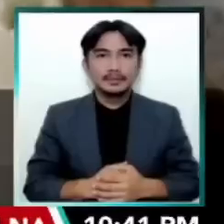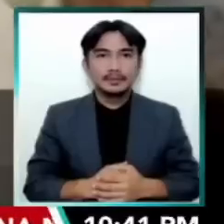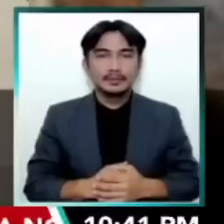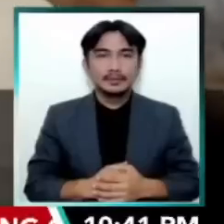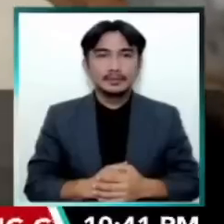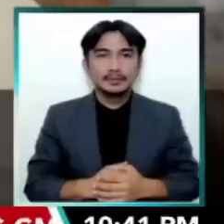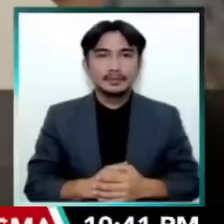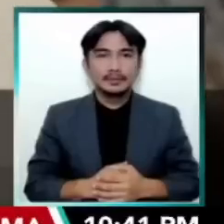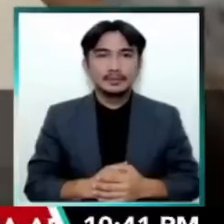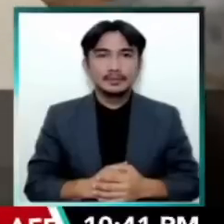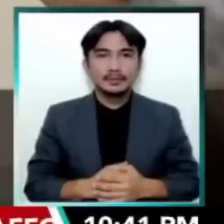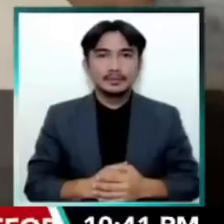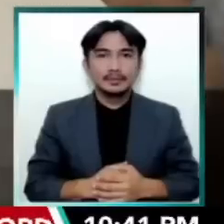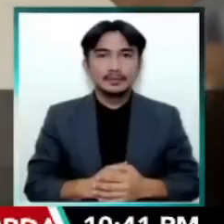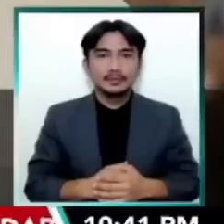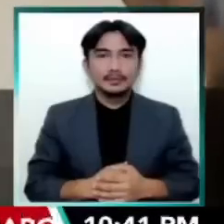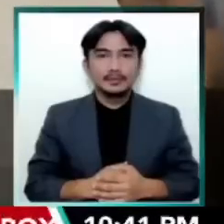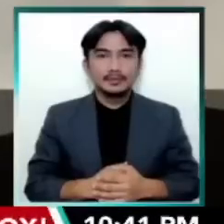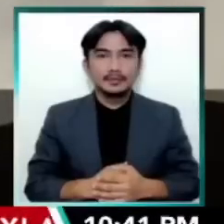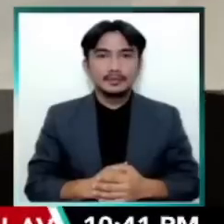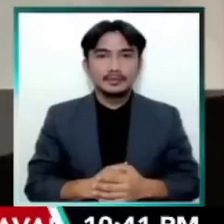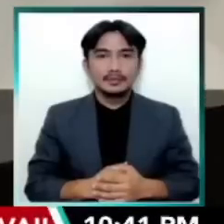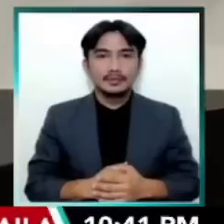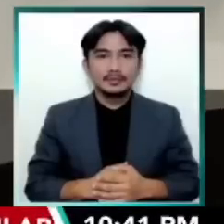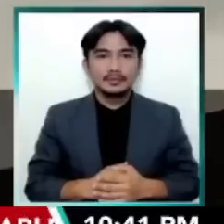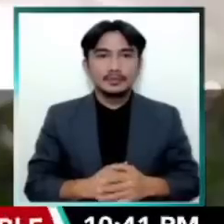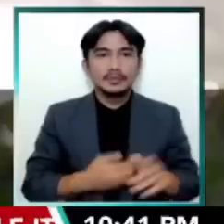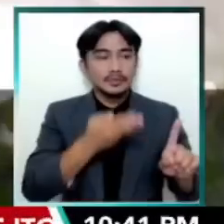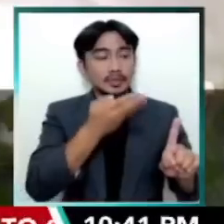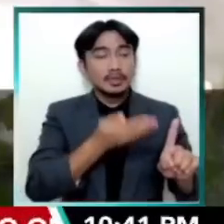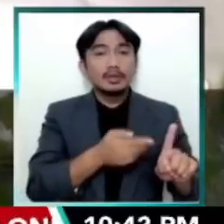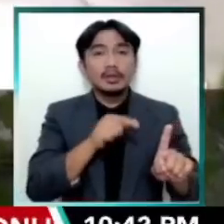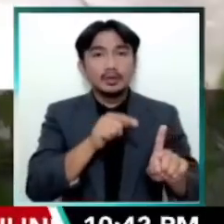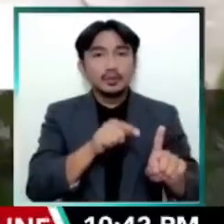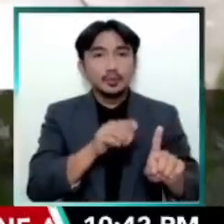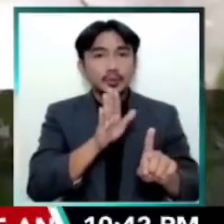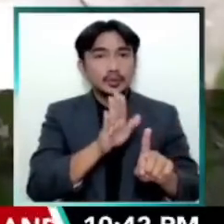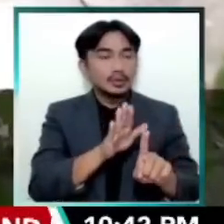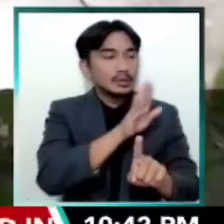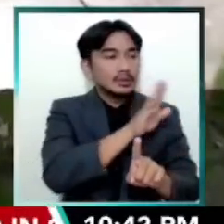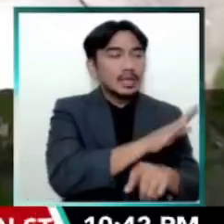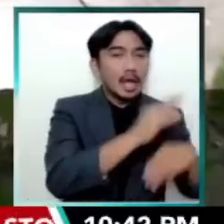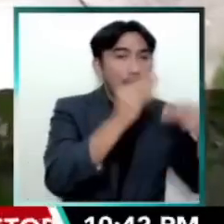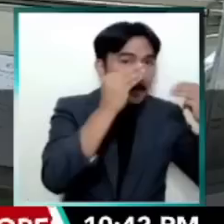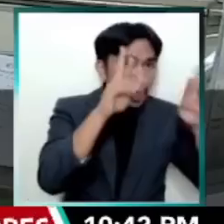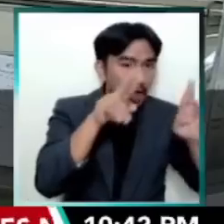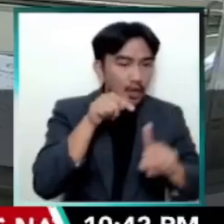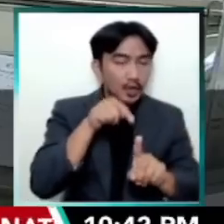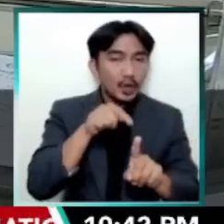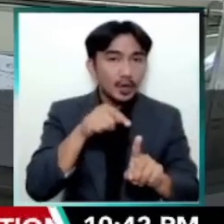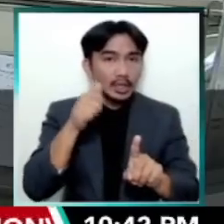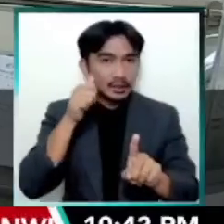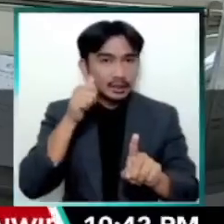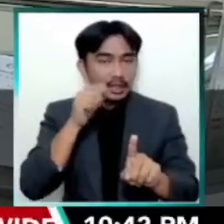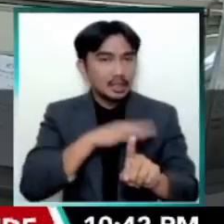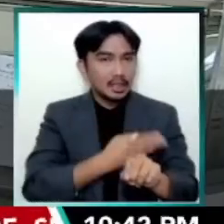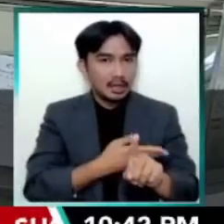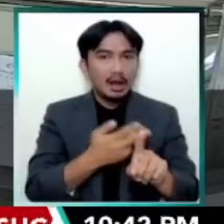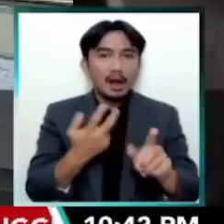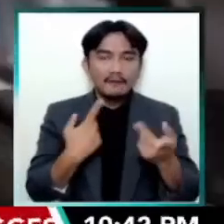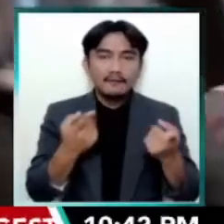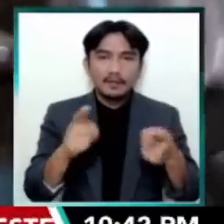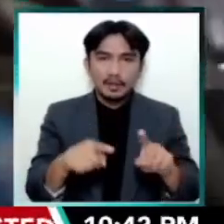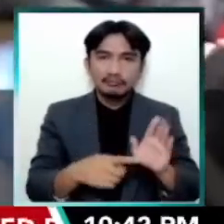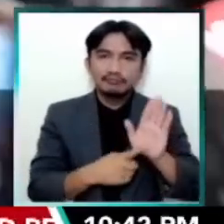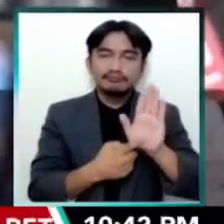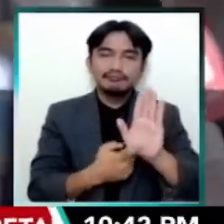Emosyonal na humarap sa media si Kelsey Forigay, isa sa mga anak ni dating Lamitan Basilan Mayor Rose Forigay na napatay sa pamamaril ng